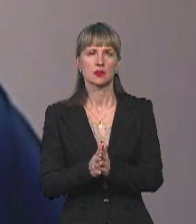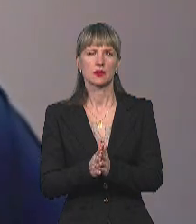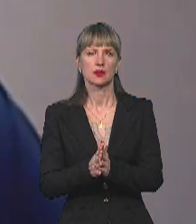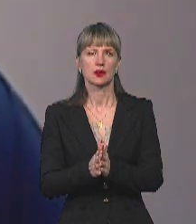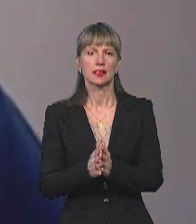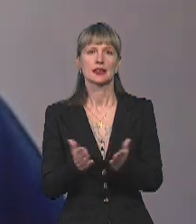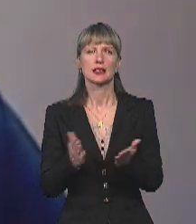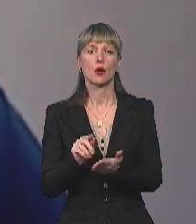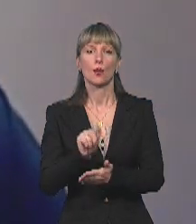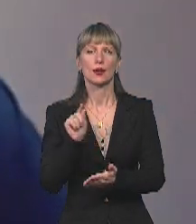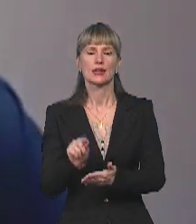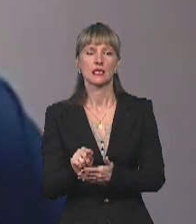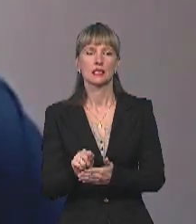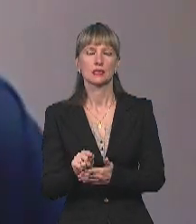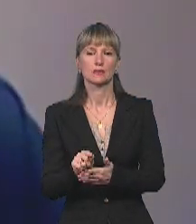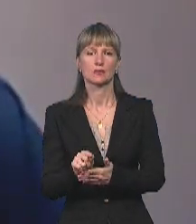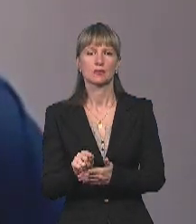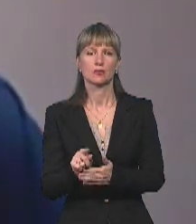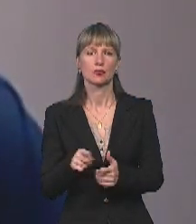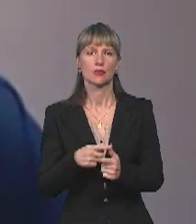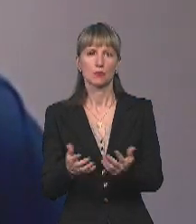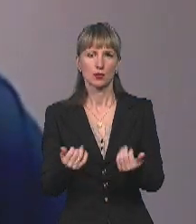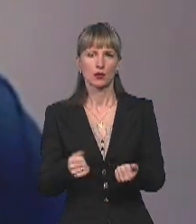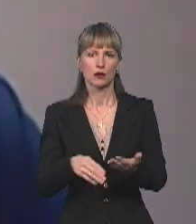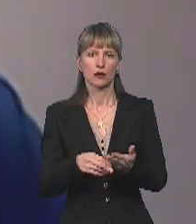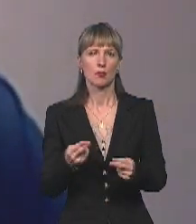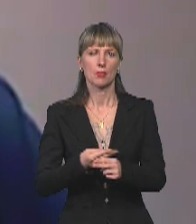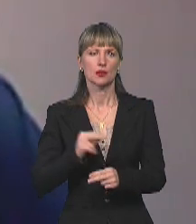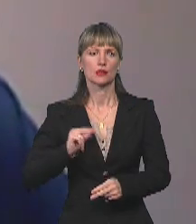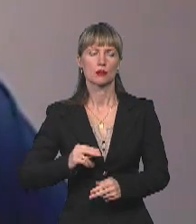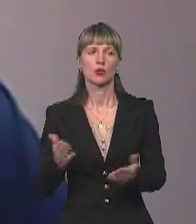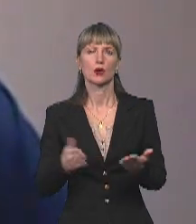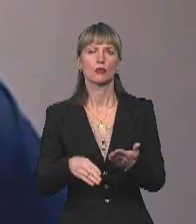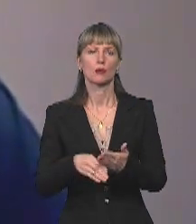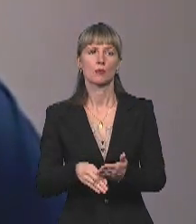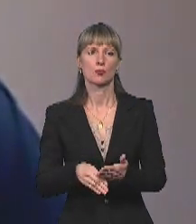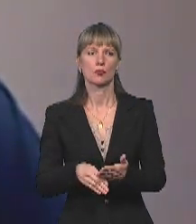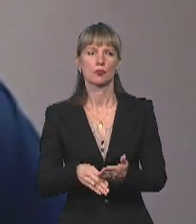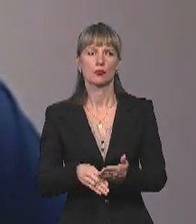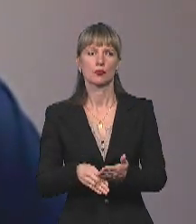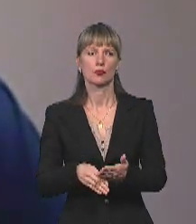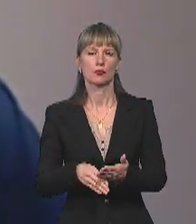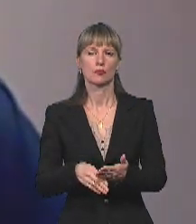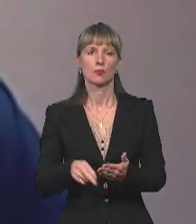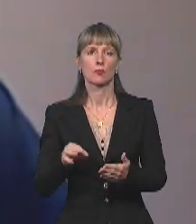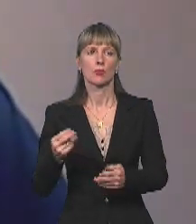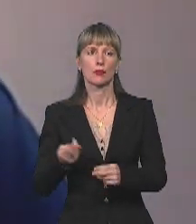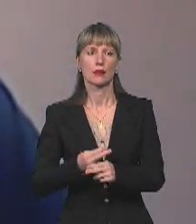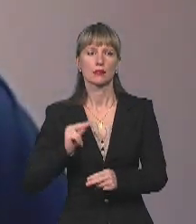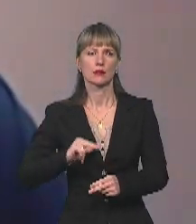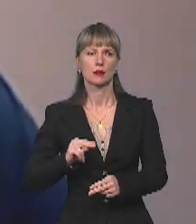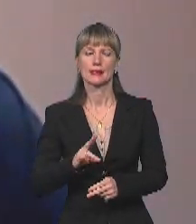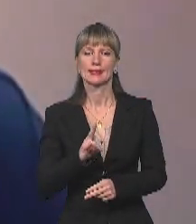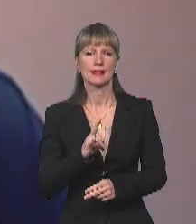з якого питання? Або отримати допомогу по безробіттю. Яку допомогу? По безробіттю чи ні? Безробіттю,